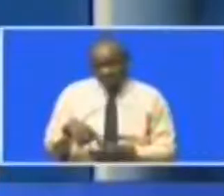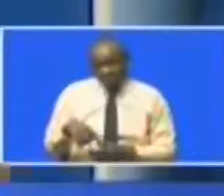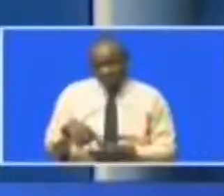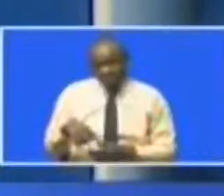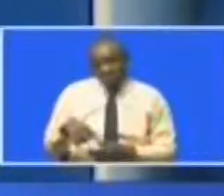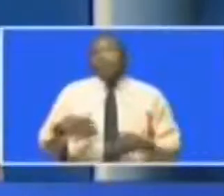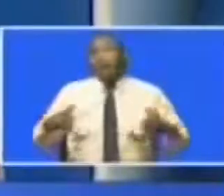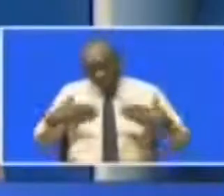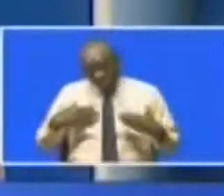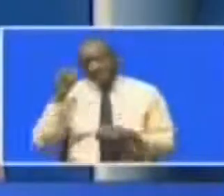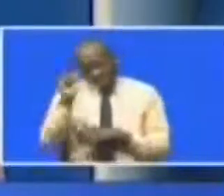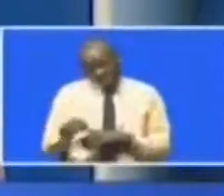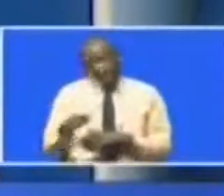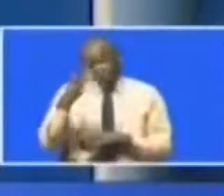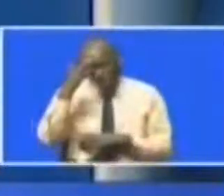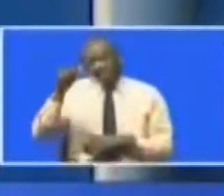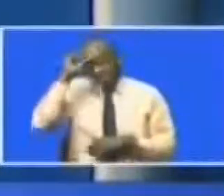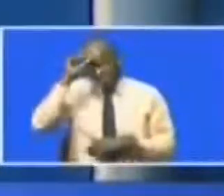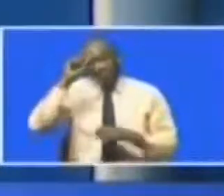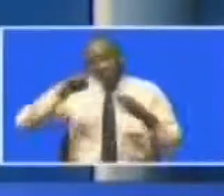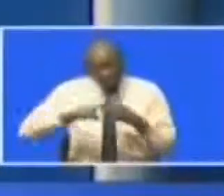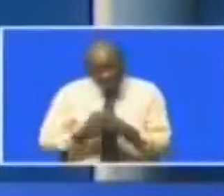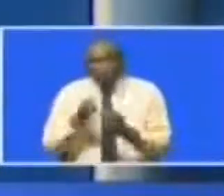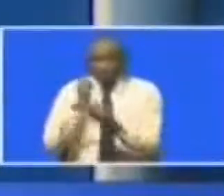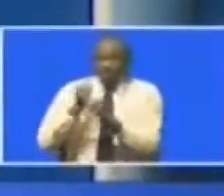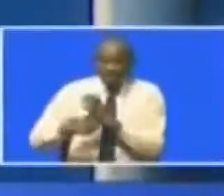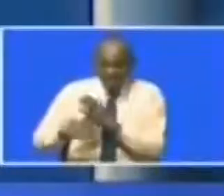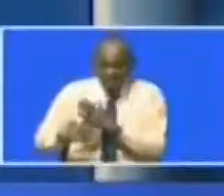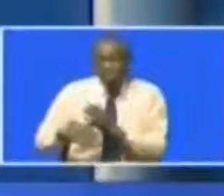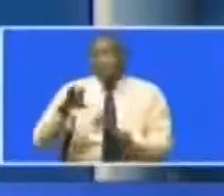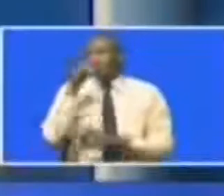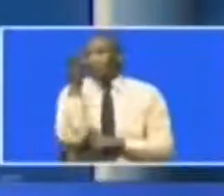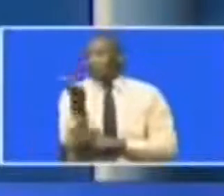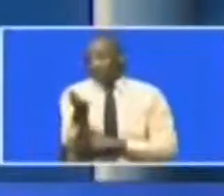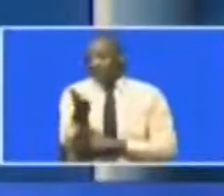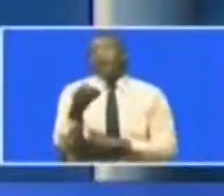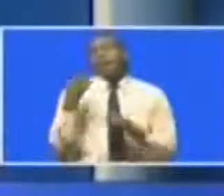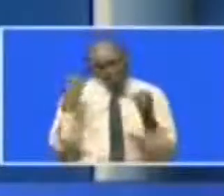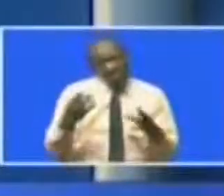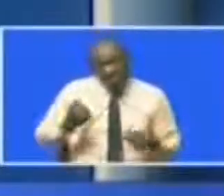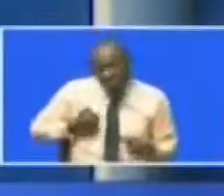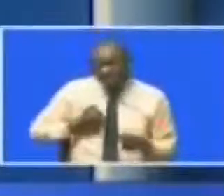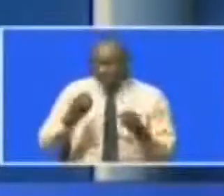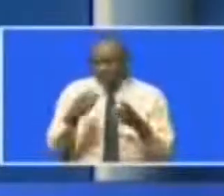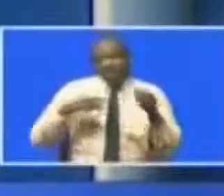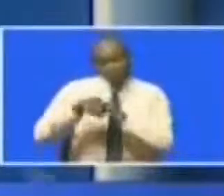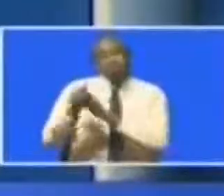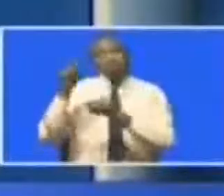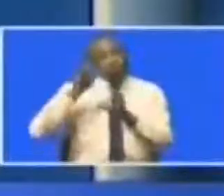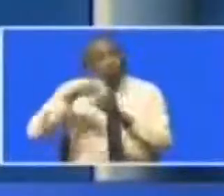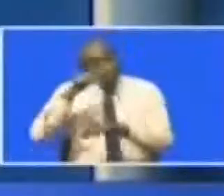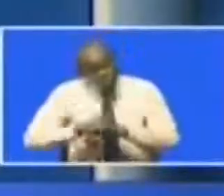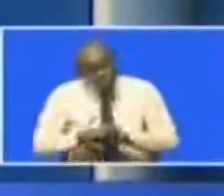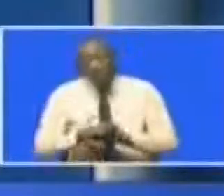tunaweza furahi kwa sababu serikali imeanza kutia bidii. Na tunapata kwamba wasichana zaidi wanaingia shule. Tukipitia